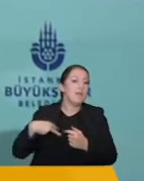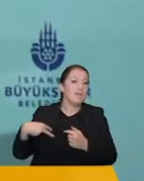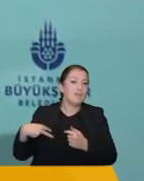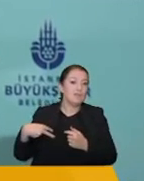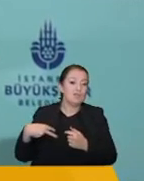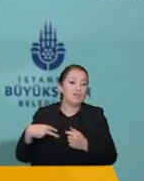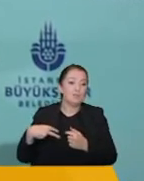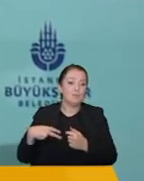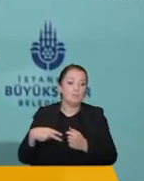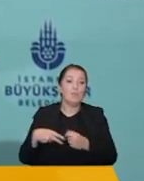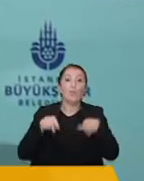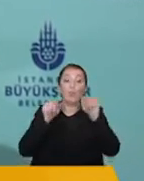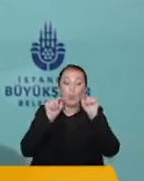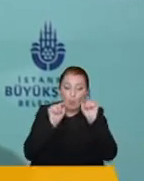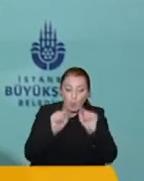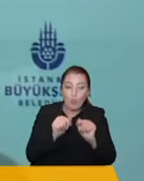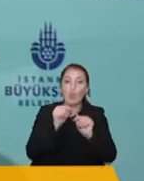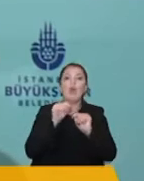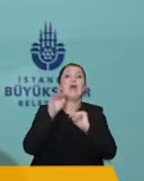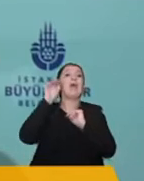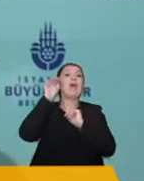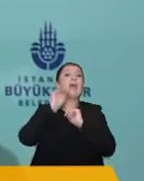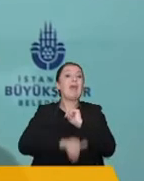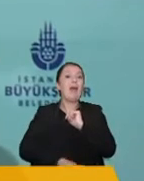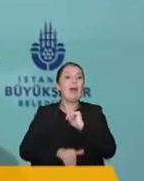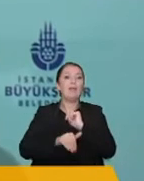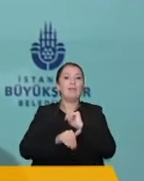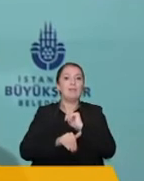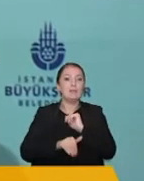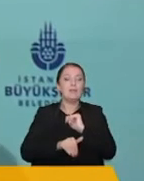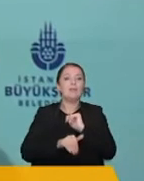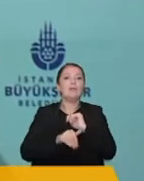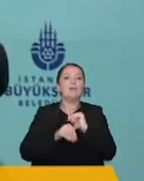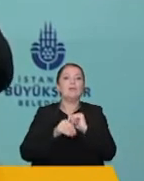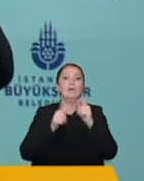Türk belediyeciliğinin bu geldiği durum